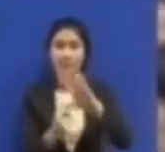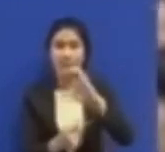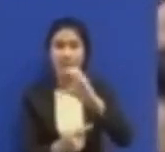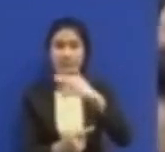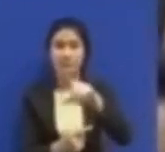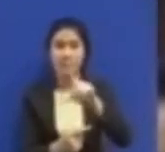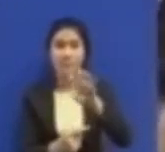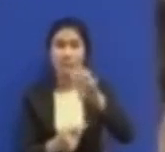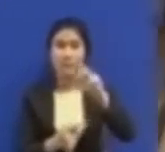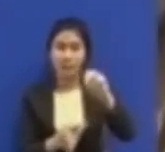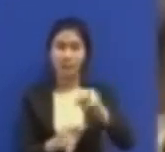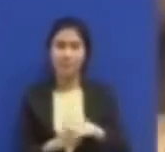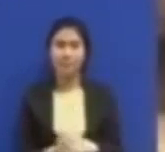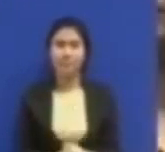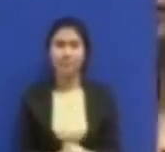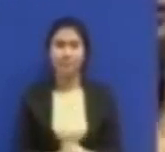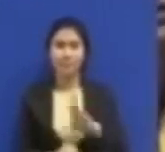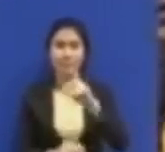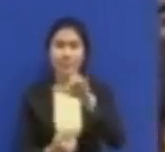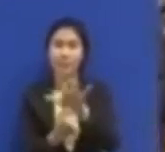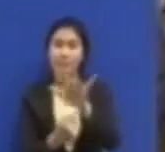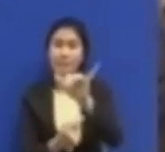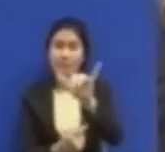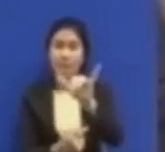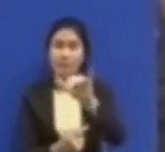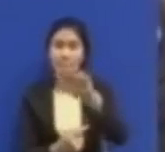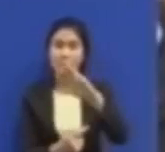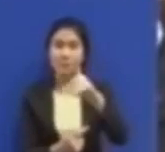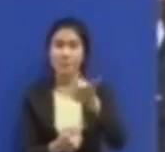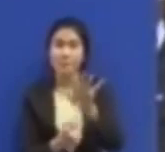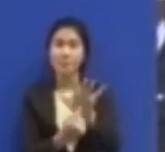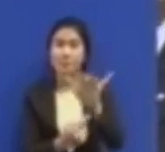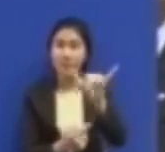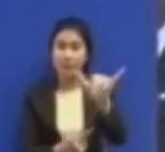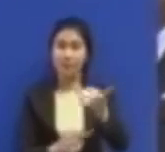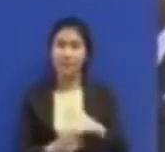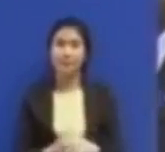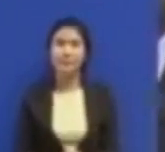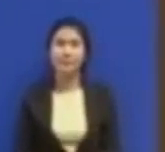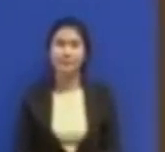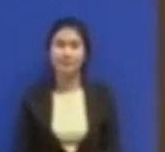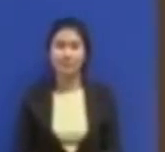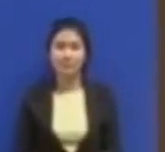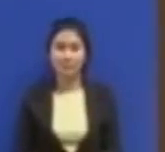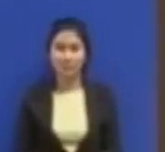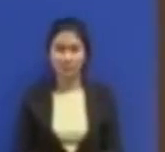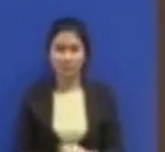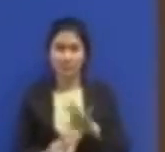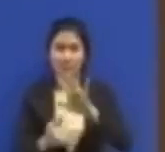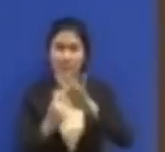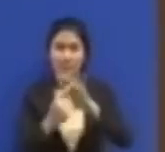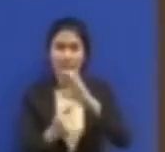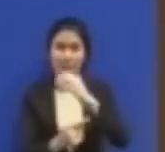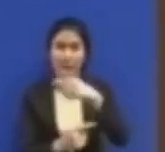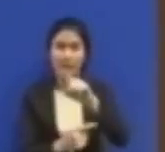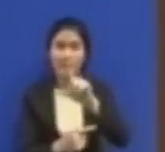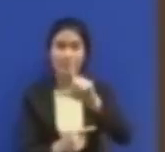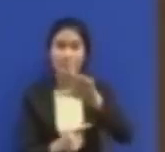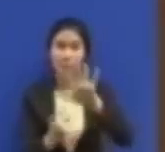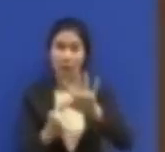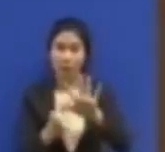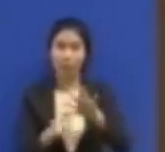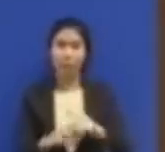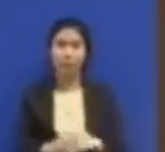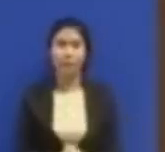30พลเอกฉัตรชัยสาลิกัญญะ31นายเฉลาพวงมาลัย